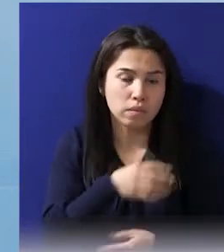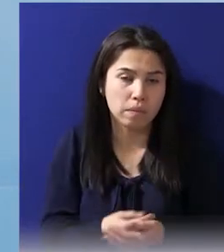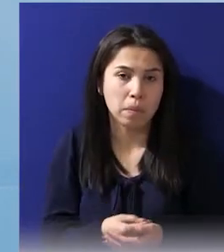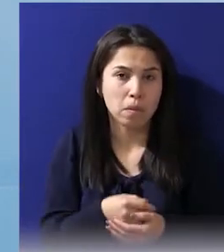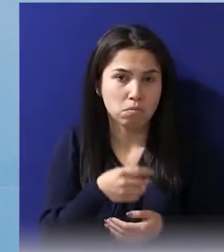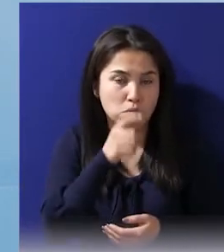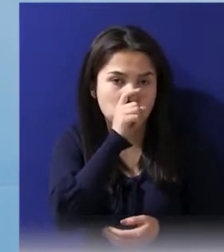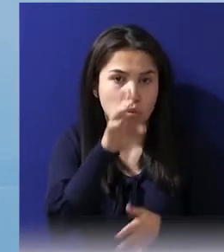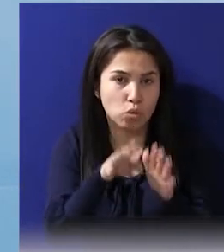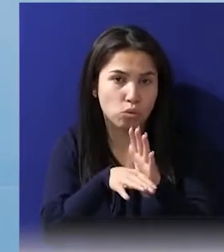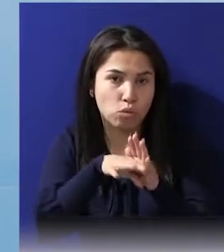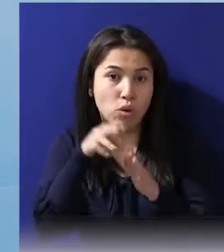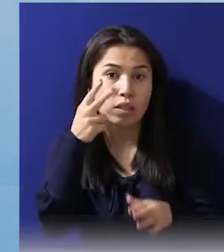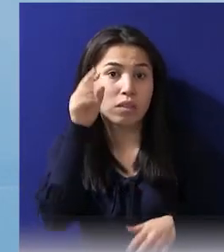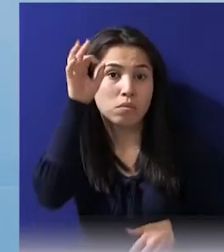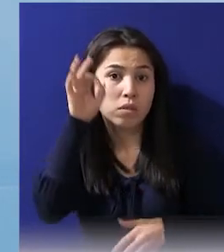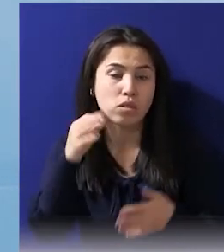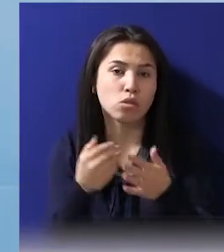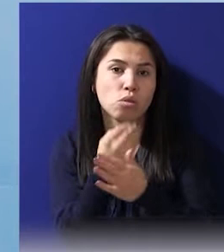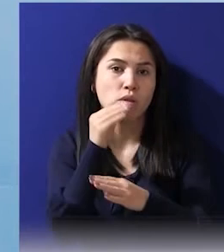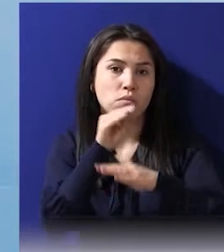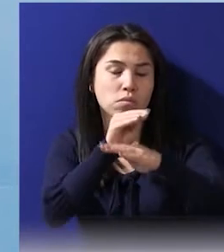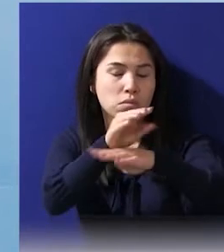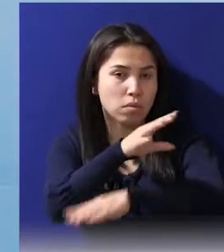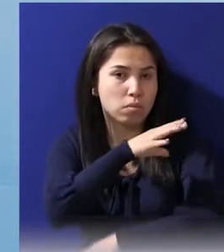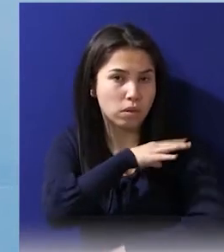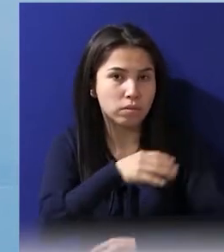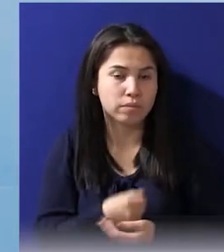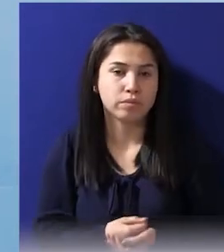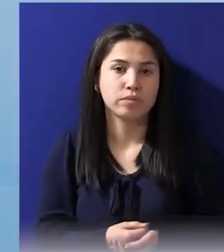тарту. Бүгінгі таңда облысымызда негізгі 8